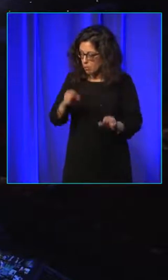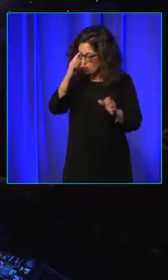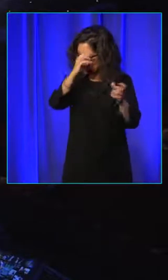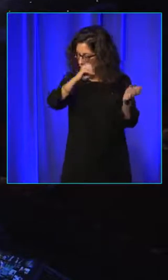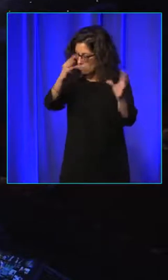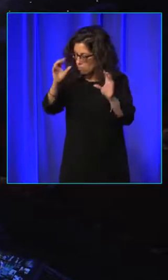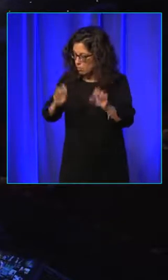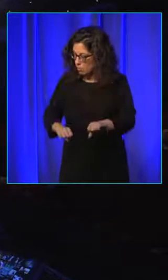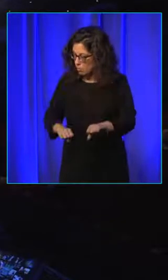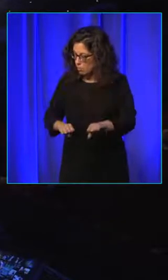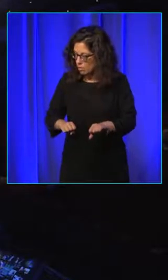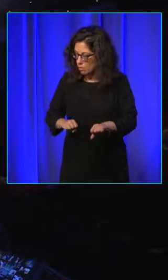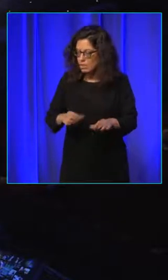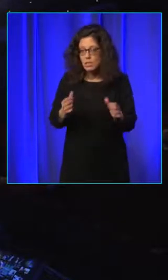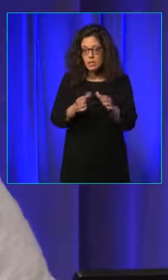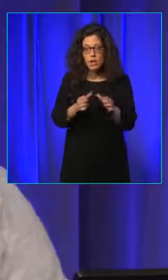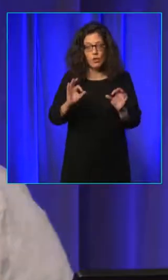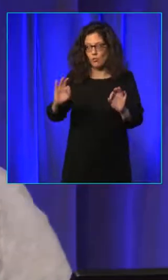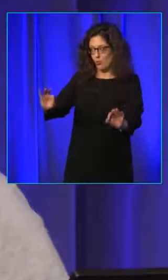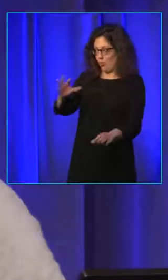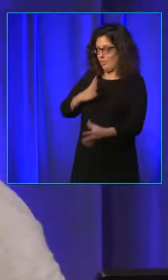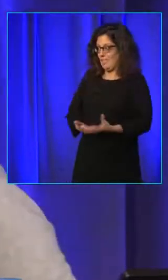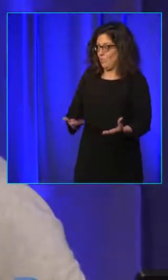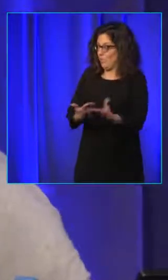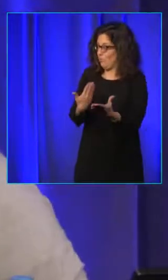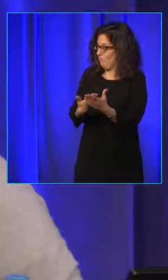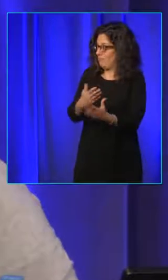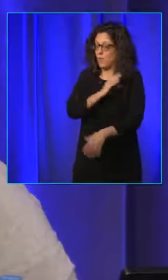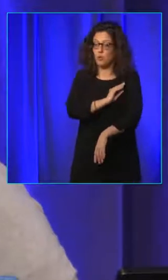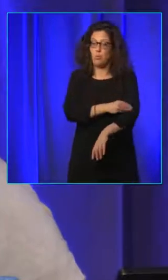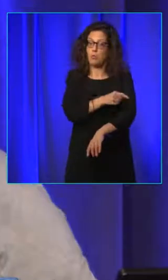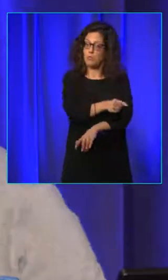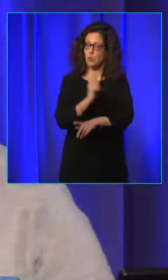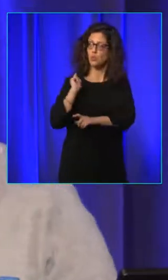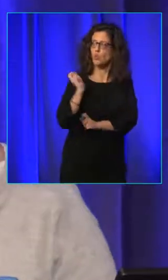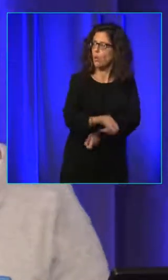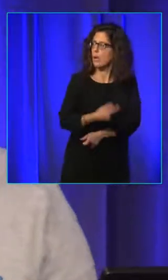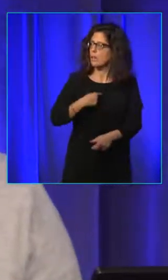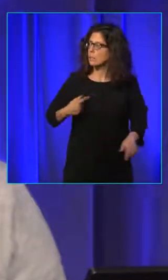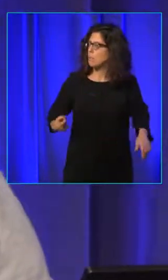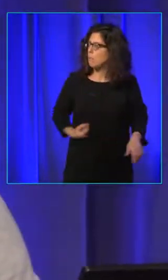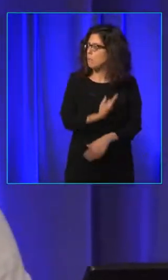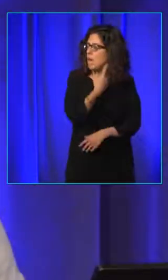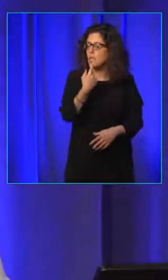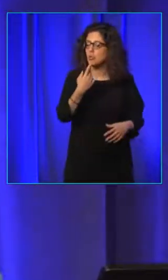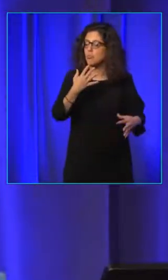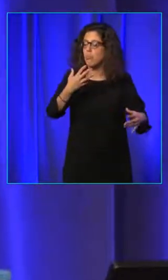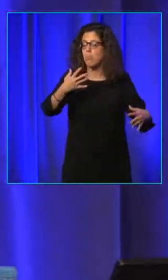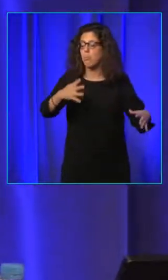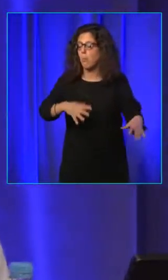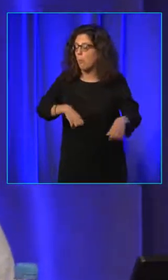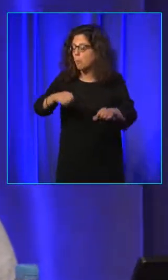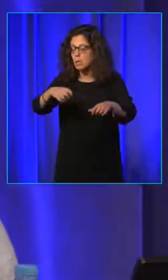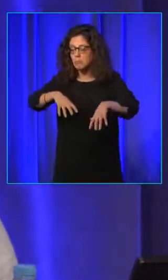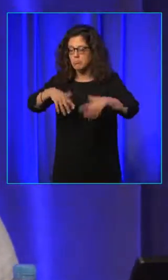faites? Eh bien, justement, j'en ai une. J'ai une judokate qui s'est blessée comme ça, qui a repris et qui revient me